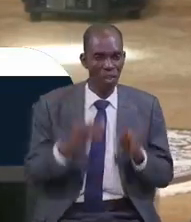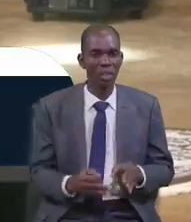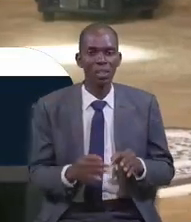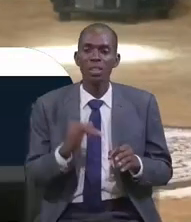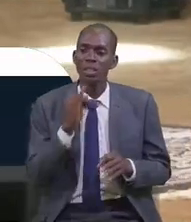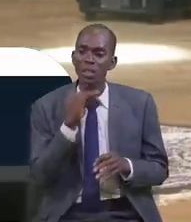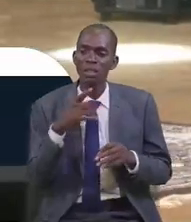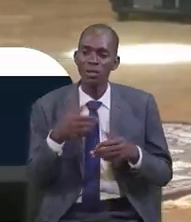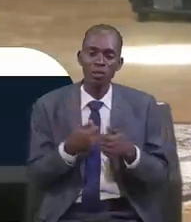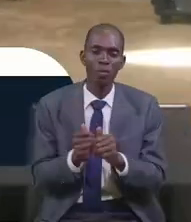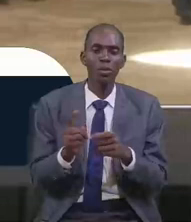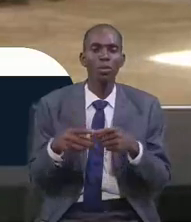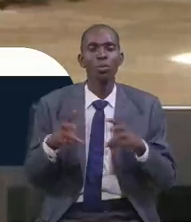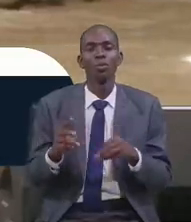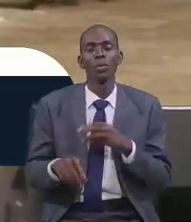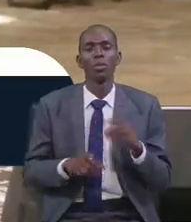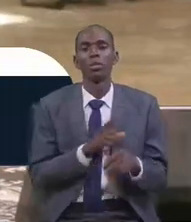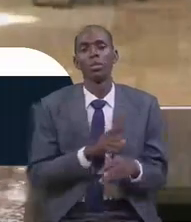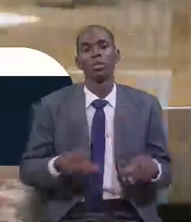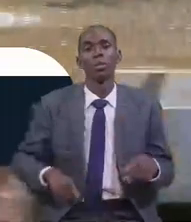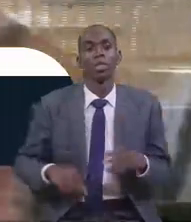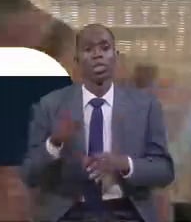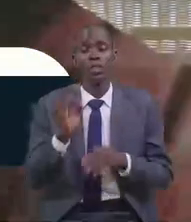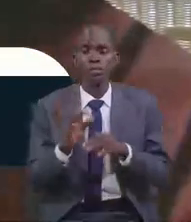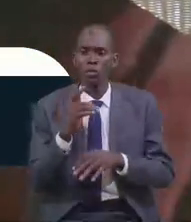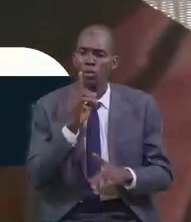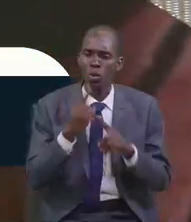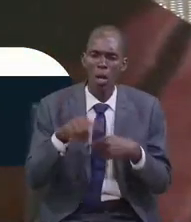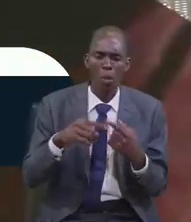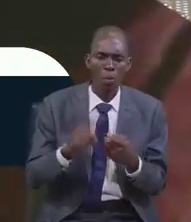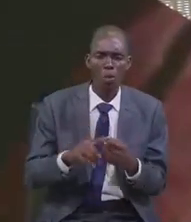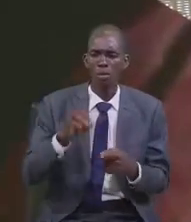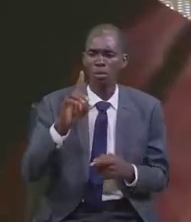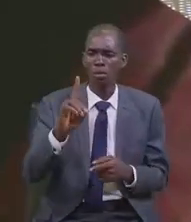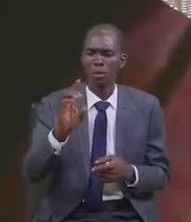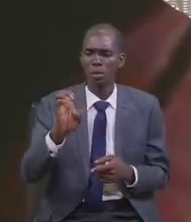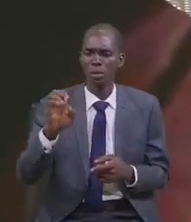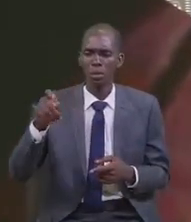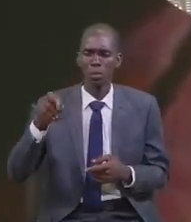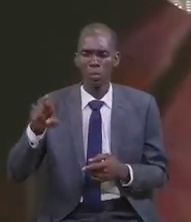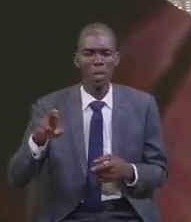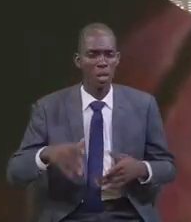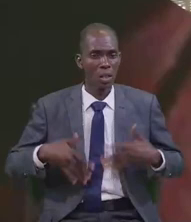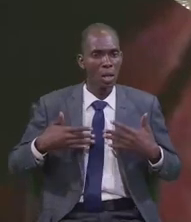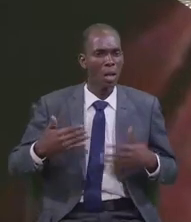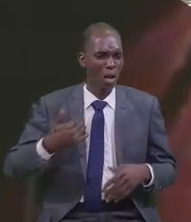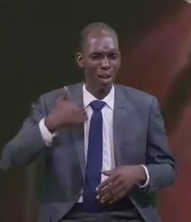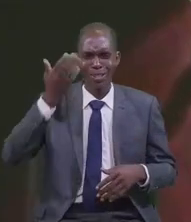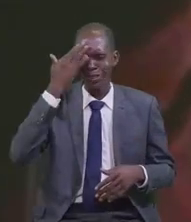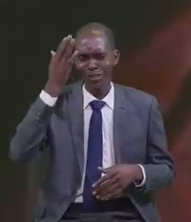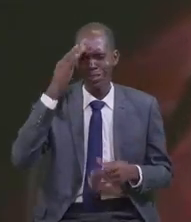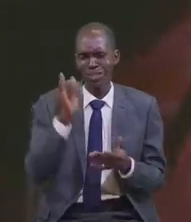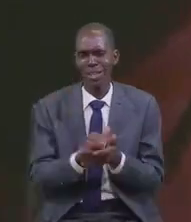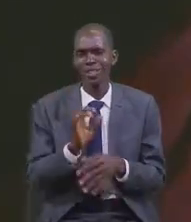suis Nazirien. Quand on parle de la vie profonde, il dit que non, que je peux chanter pour vous que Jésus seul est notre message.